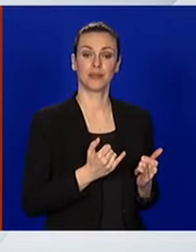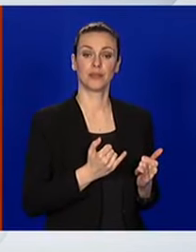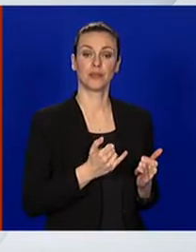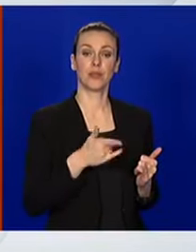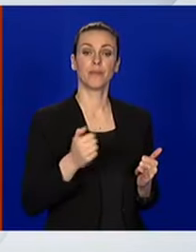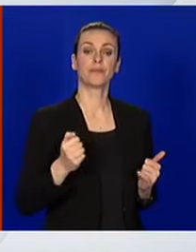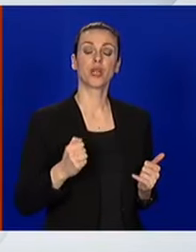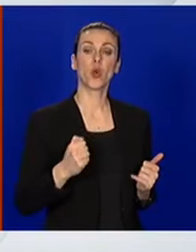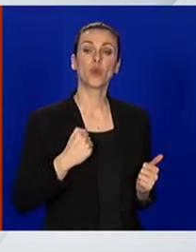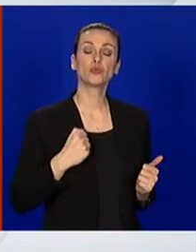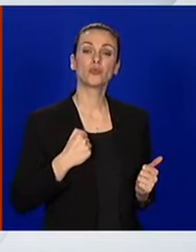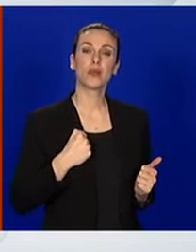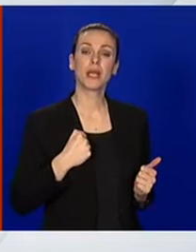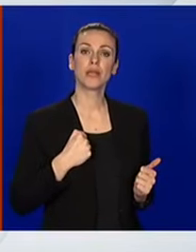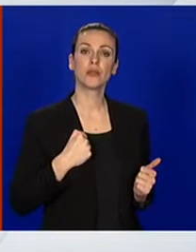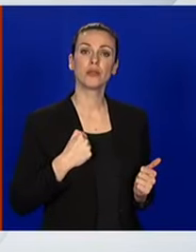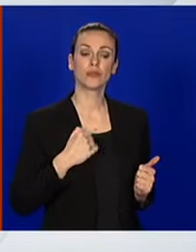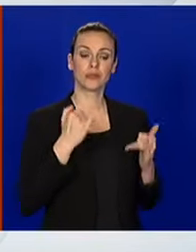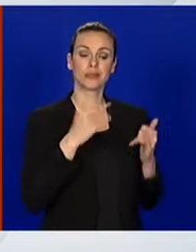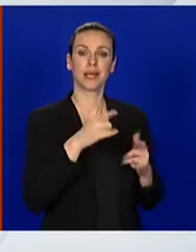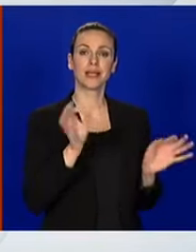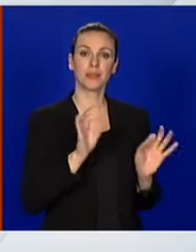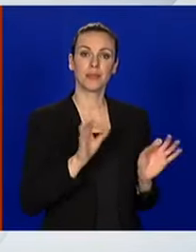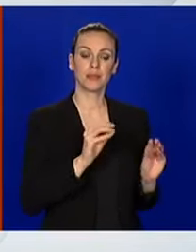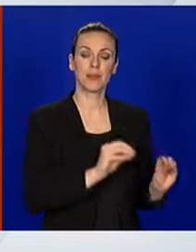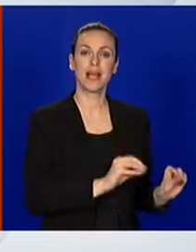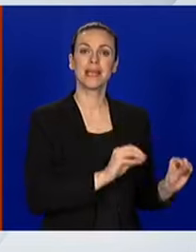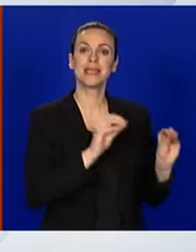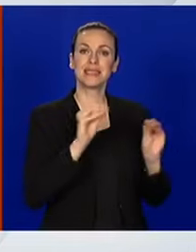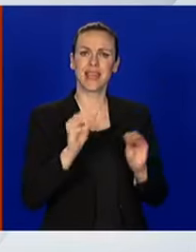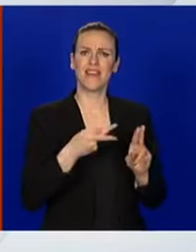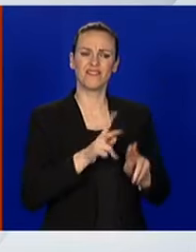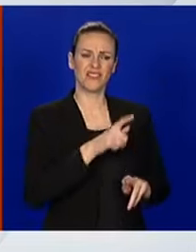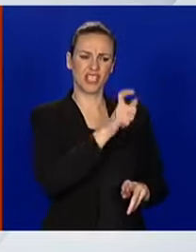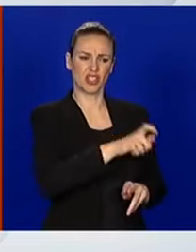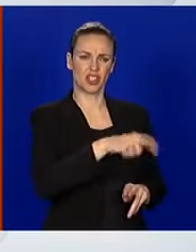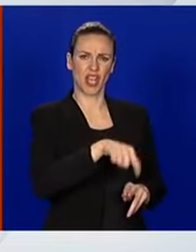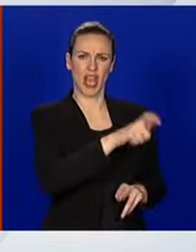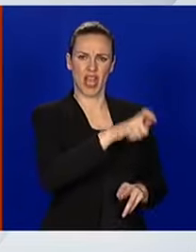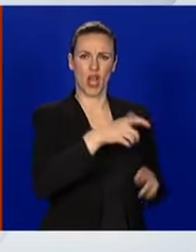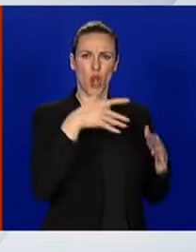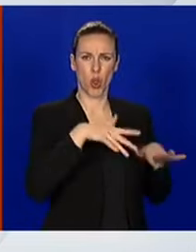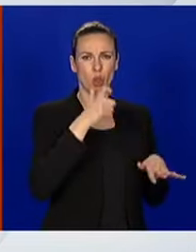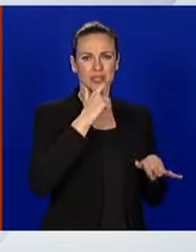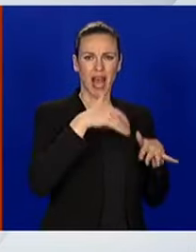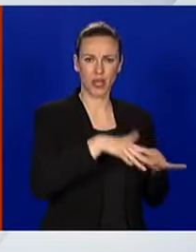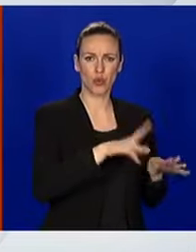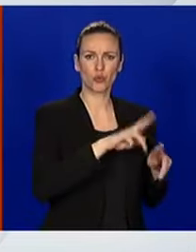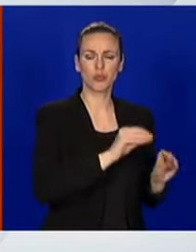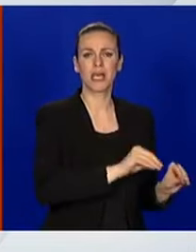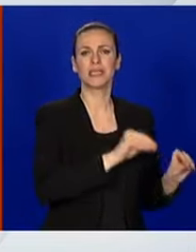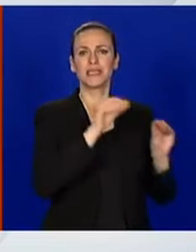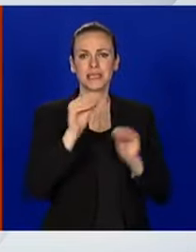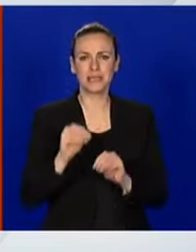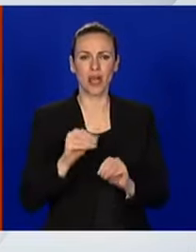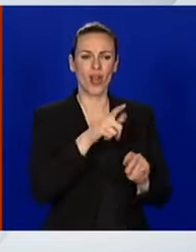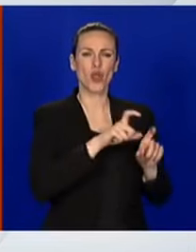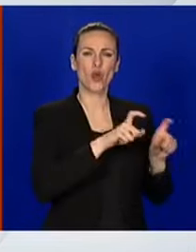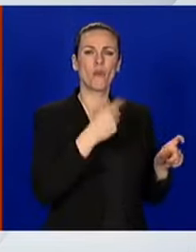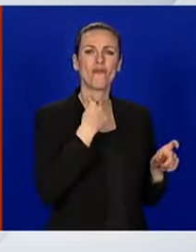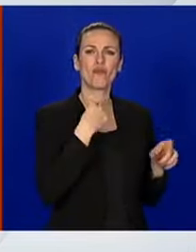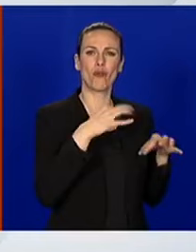Splitu se priprema preseljenje većeg dijela štićenika doma u Vukovarskoj